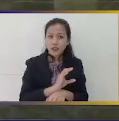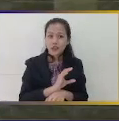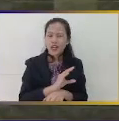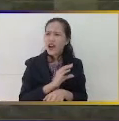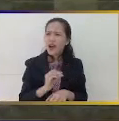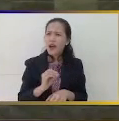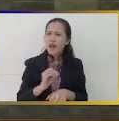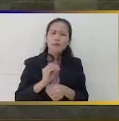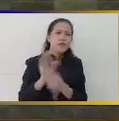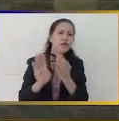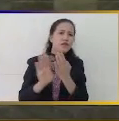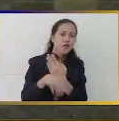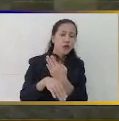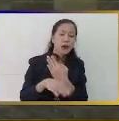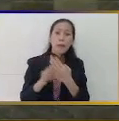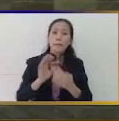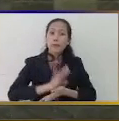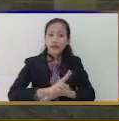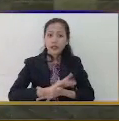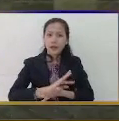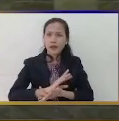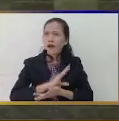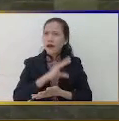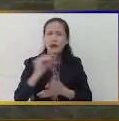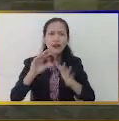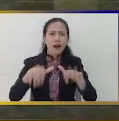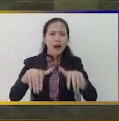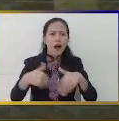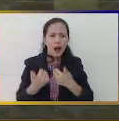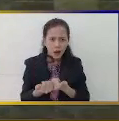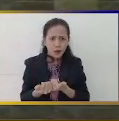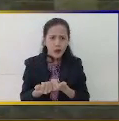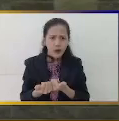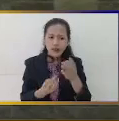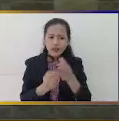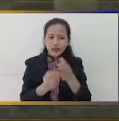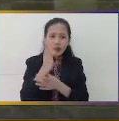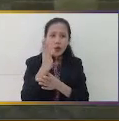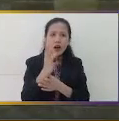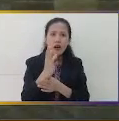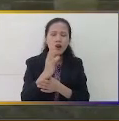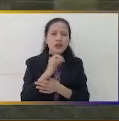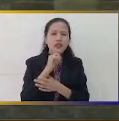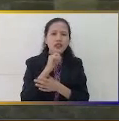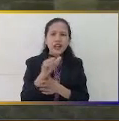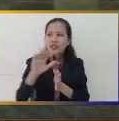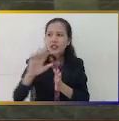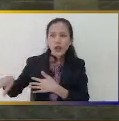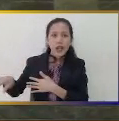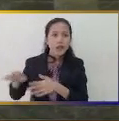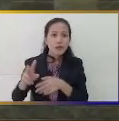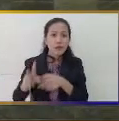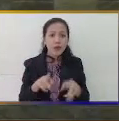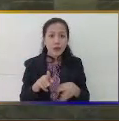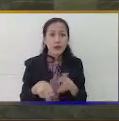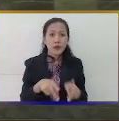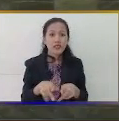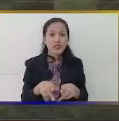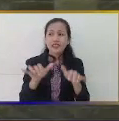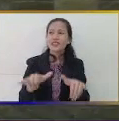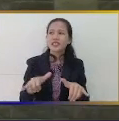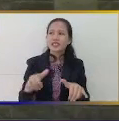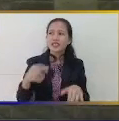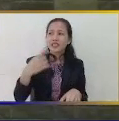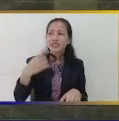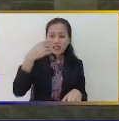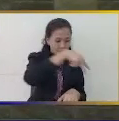Panginoon. At hindi po nawala ang yung mga tao . Hindi nawala yung mga tao. Andiyan pa rin po sila. At salamat po